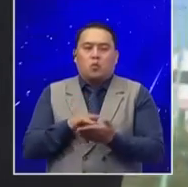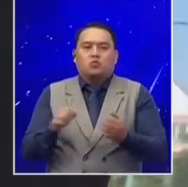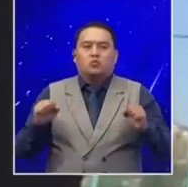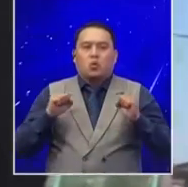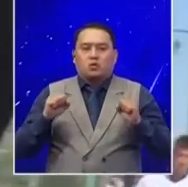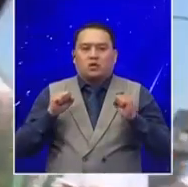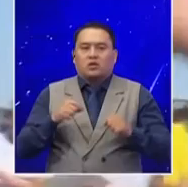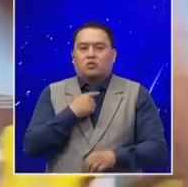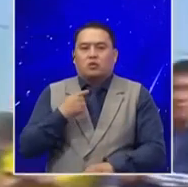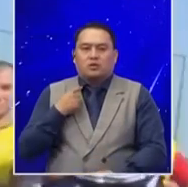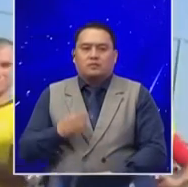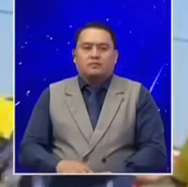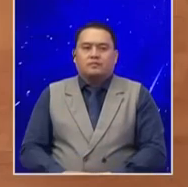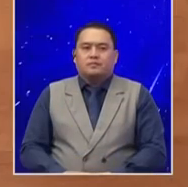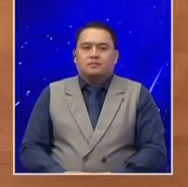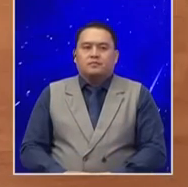спорта.